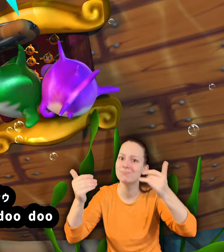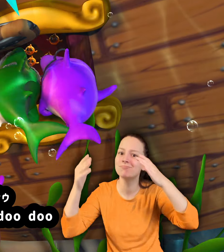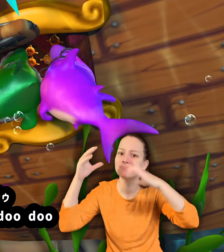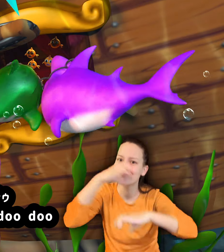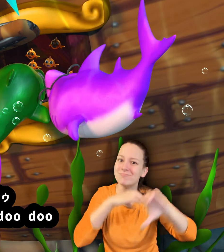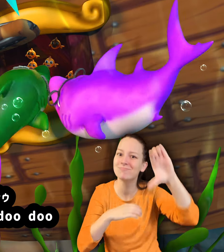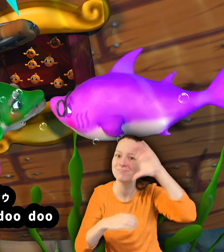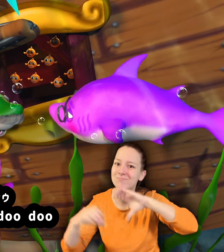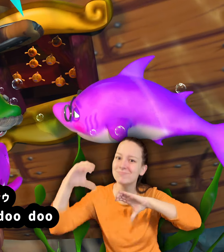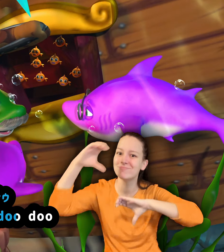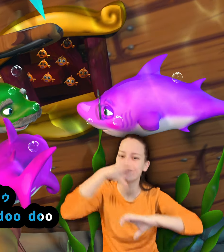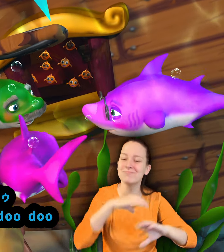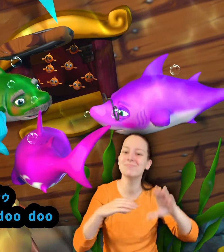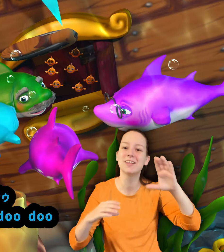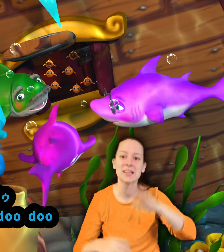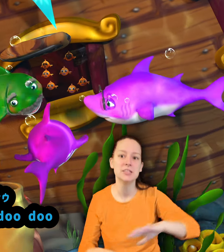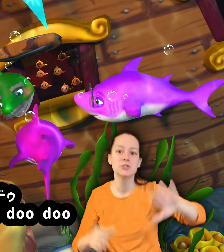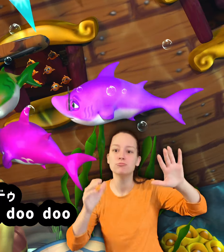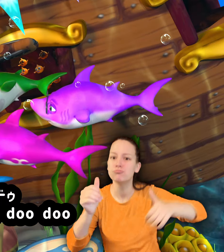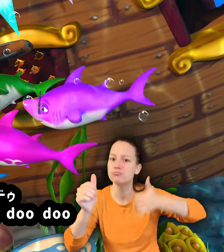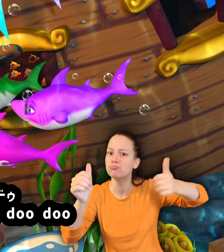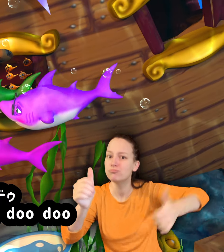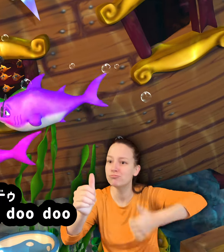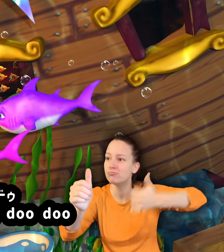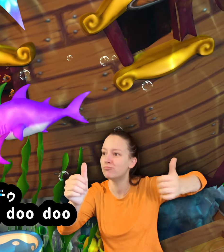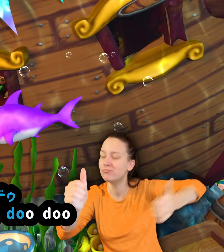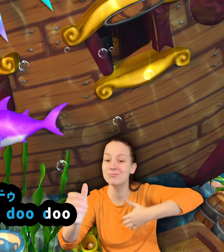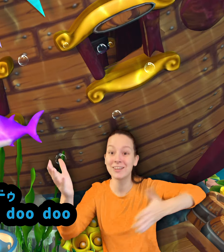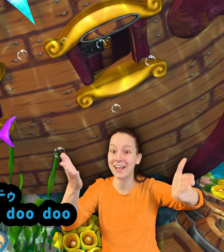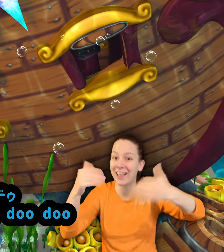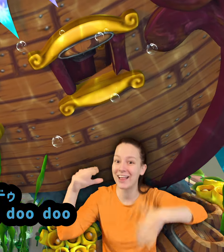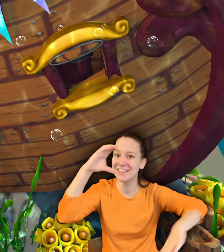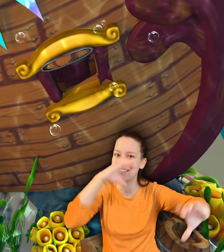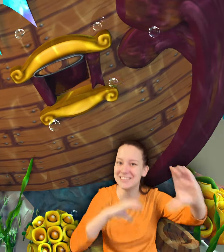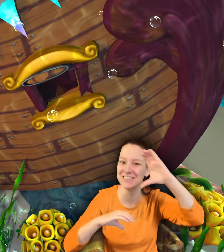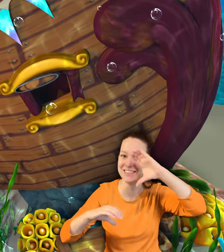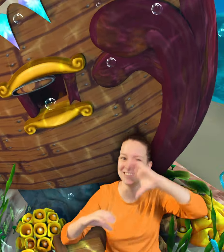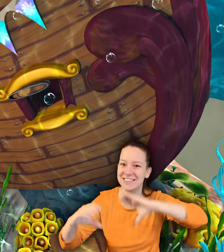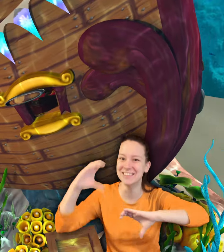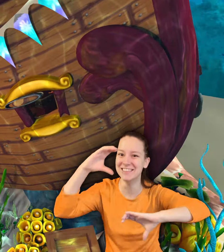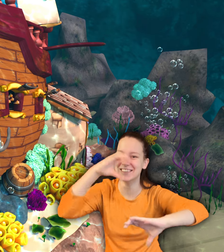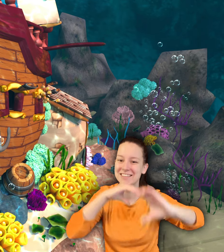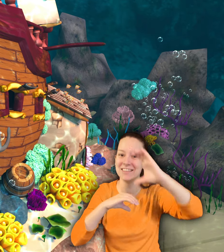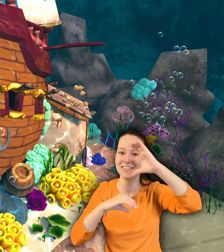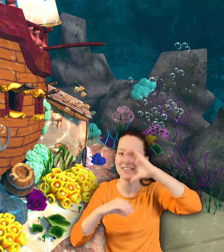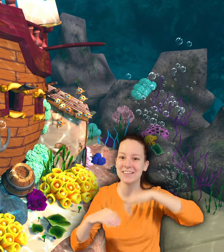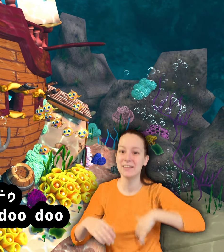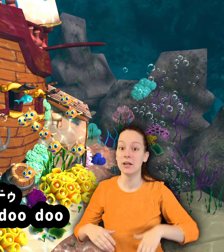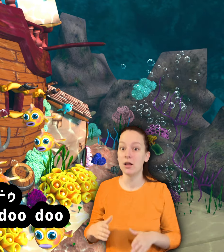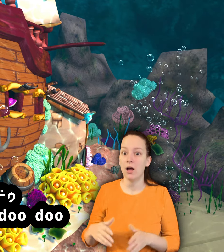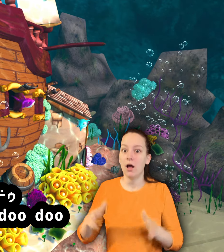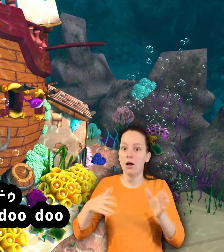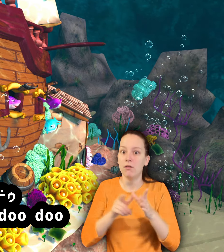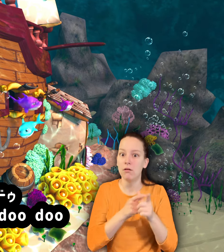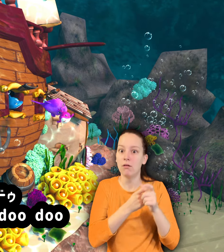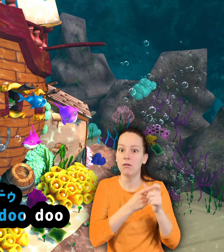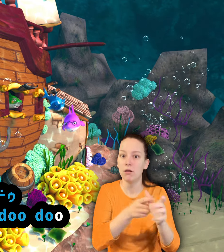みんな海のハンタため家族